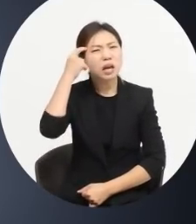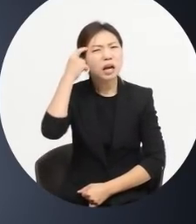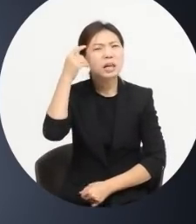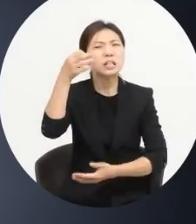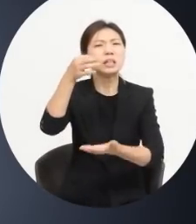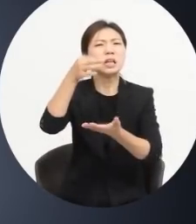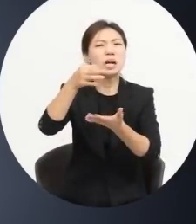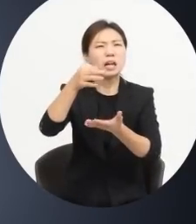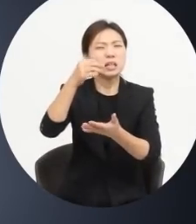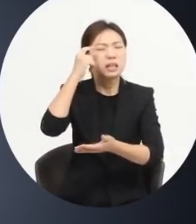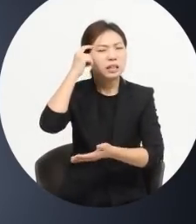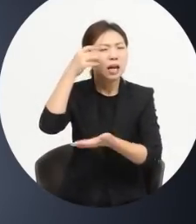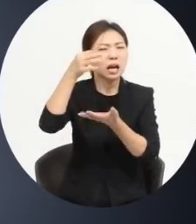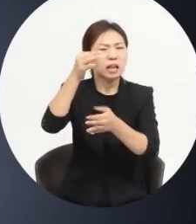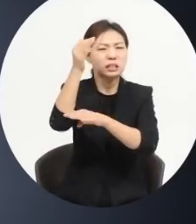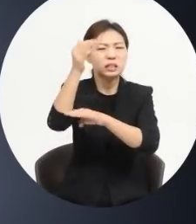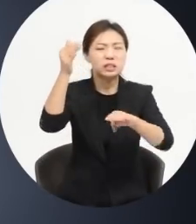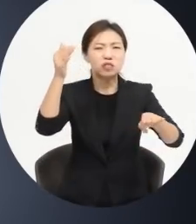두기 때문에.